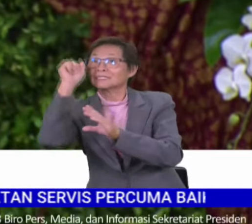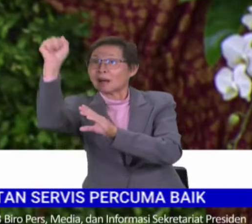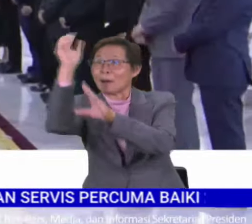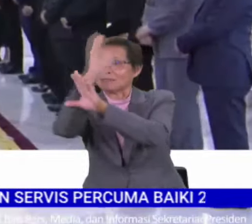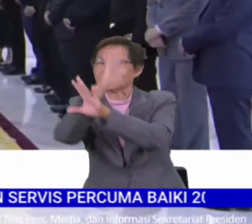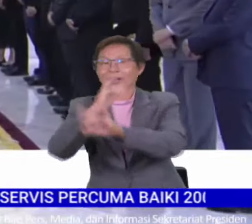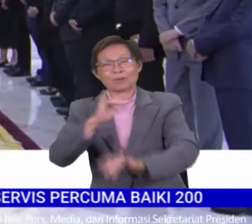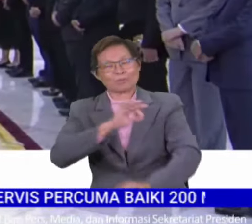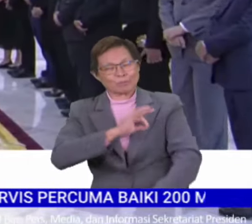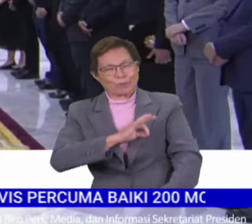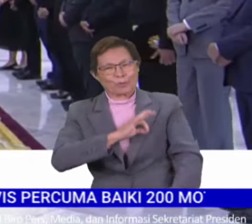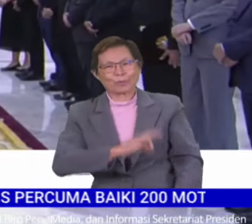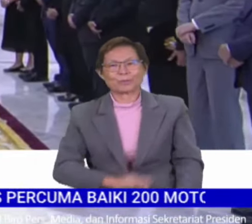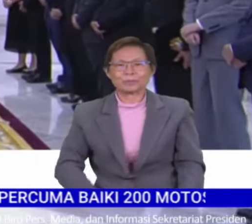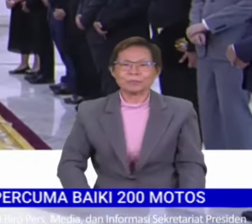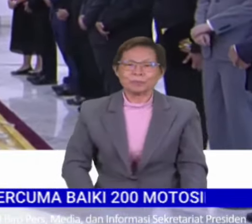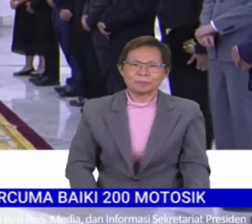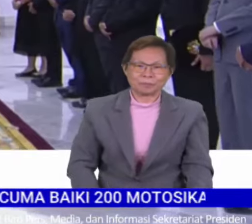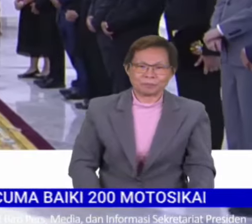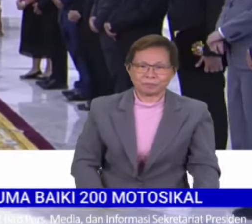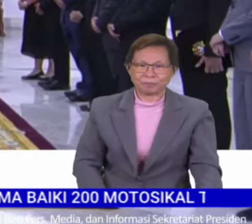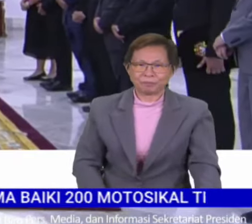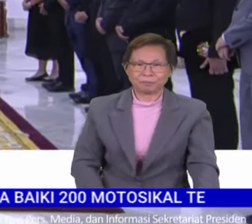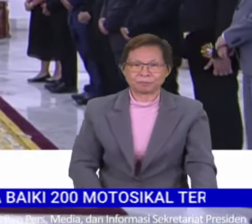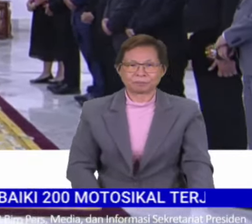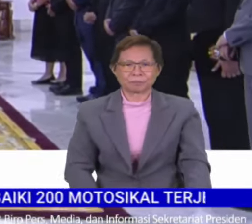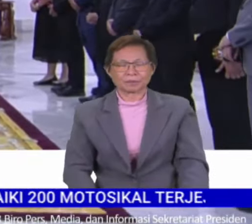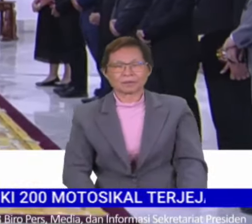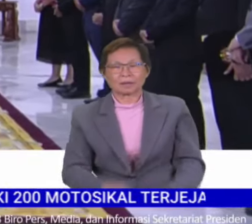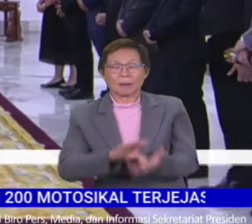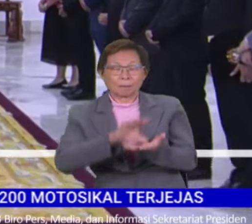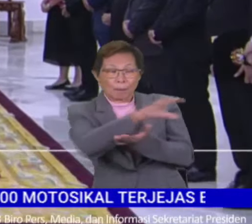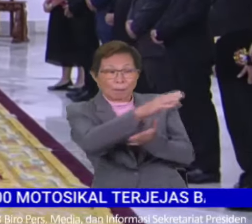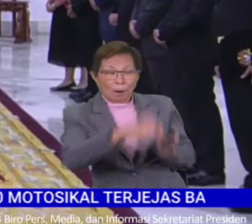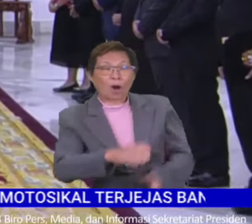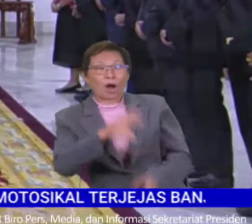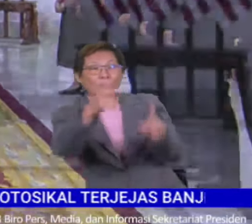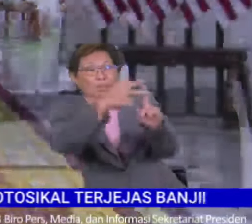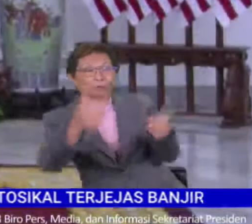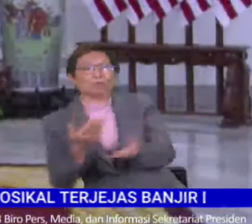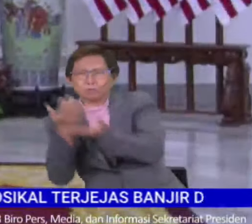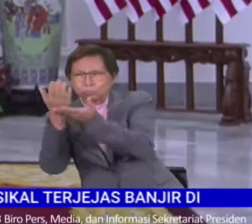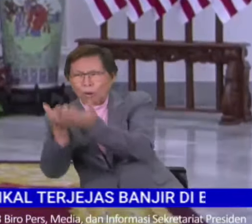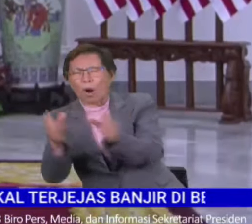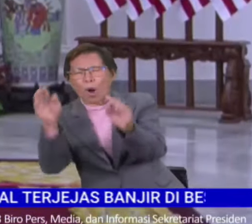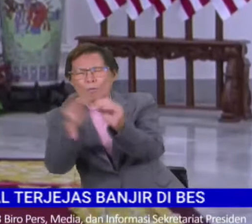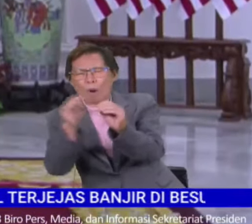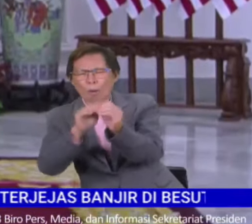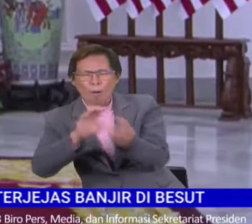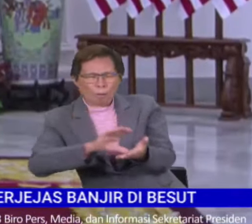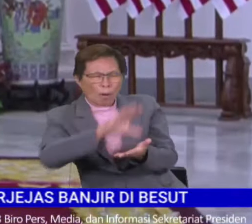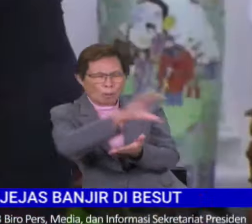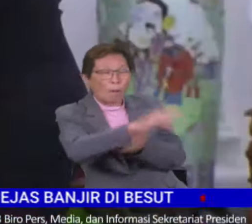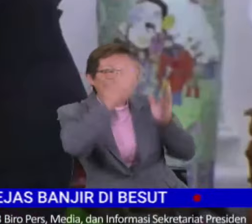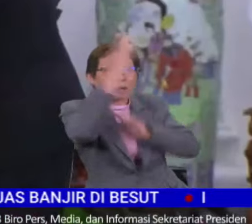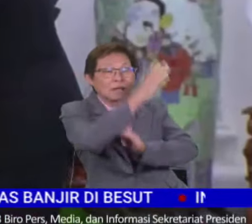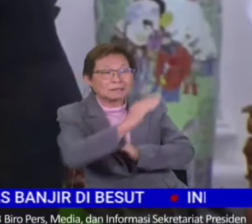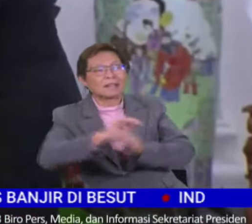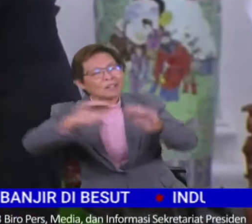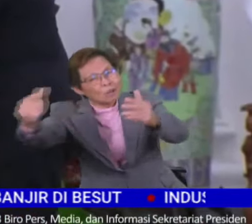Sabah. The Prime Minister of Malaysia, the Honourable... Pelabur Indonesia juga diusulkan terus meningkatkan pelaburan di Malaysia.